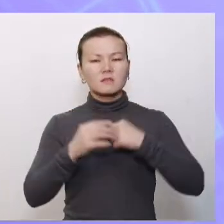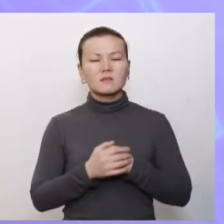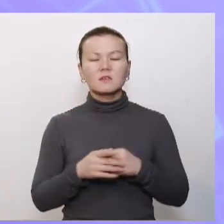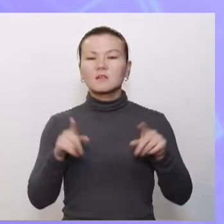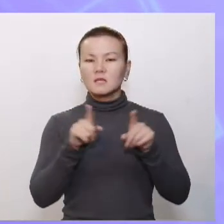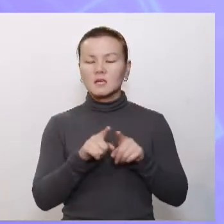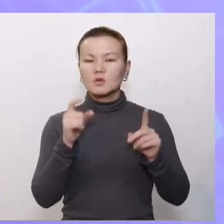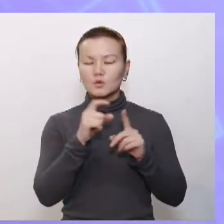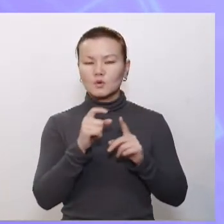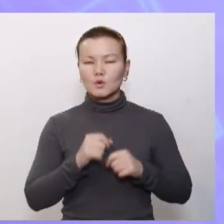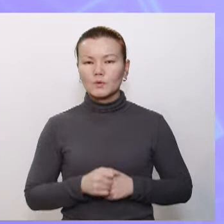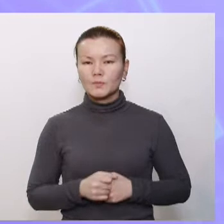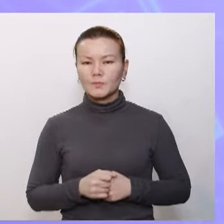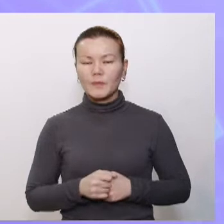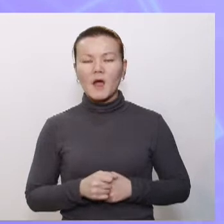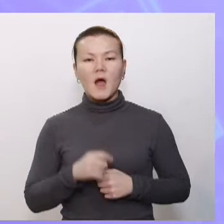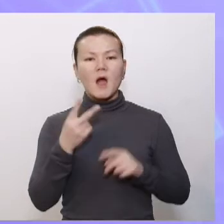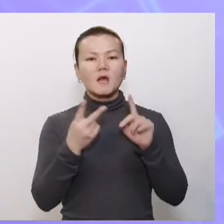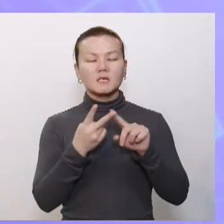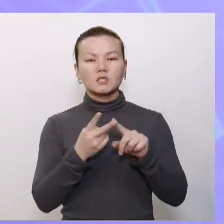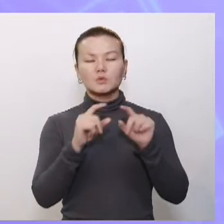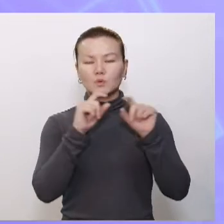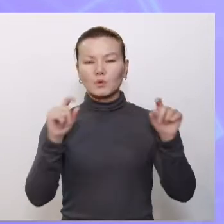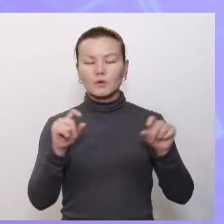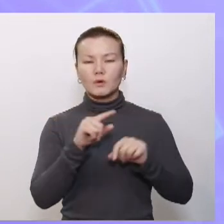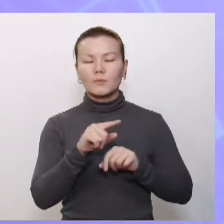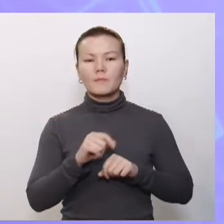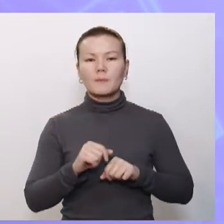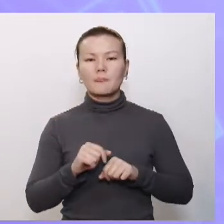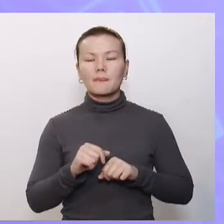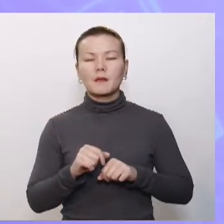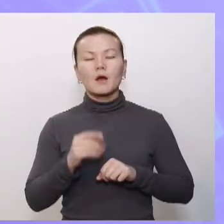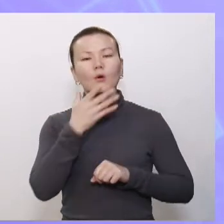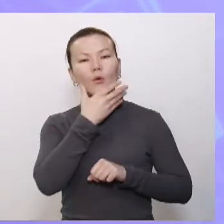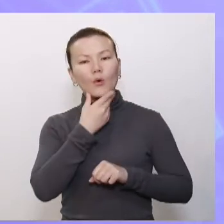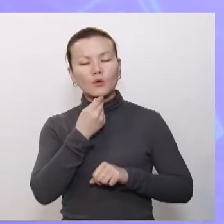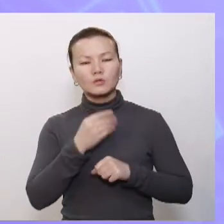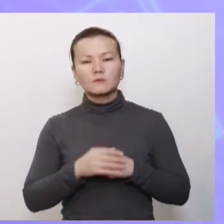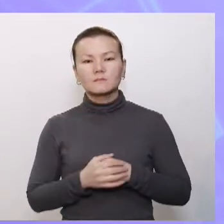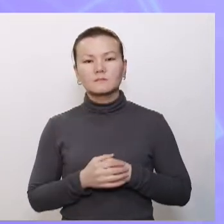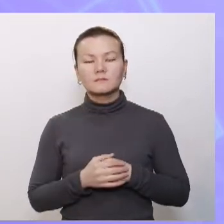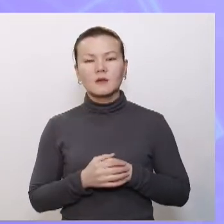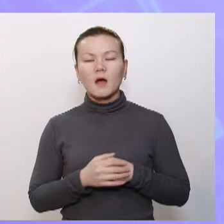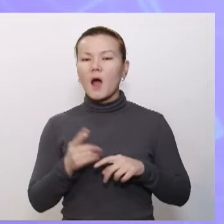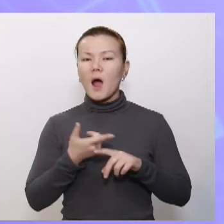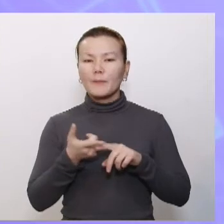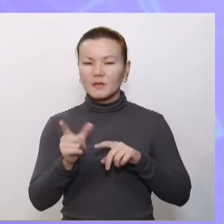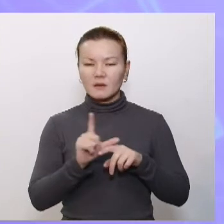сөздөр. Ал эми экинчи сүйлөмдө кооз,